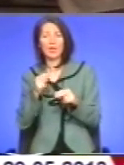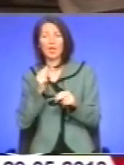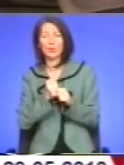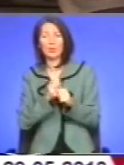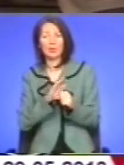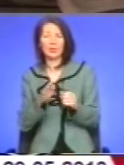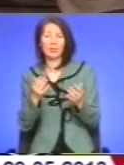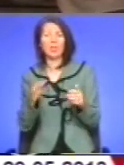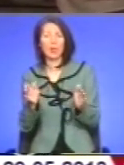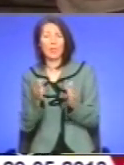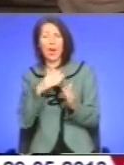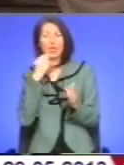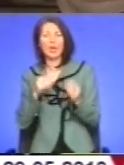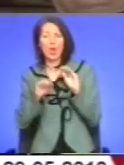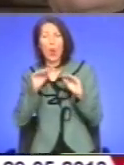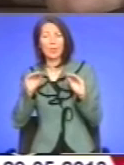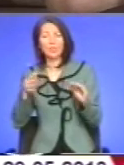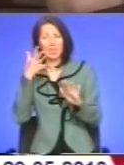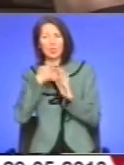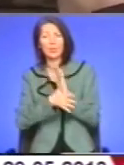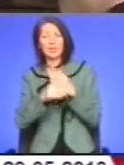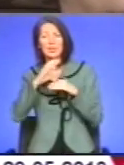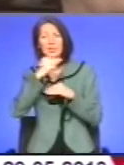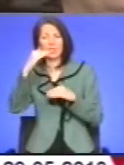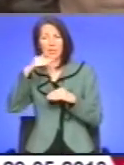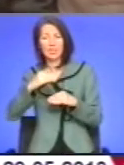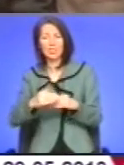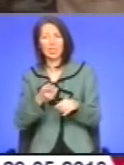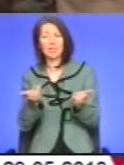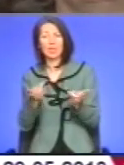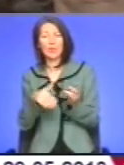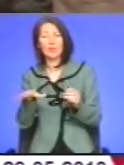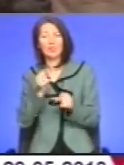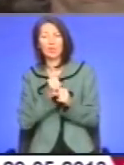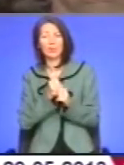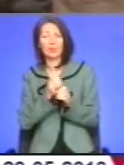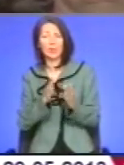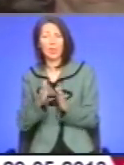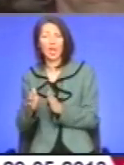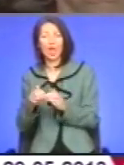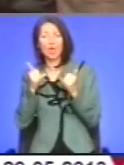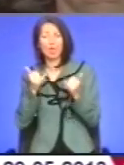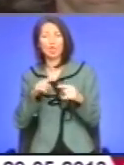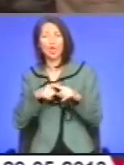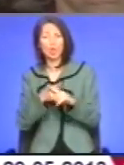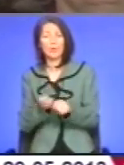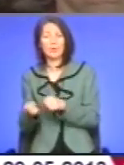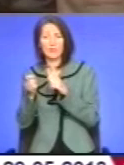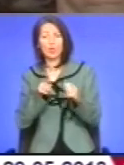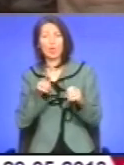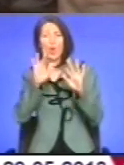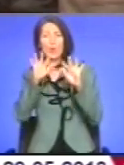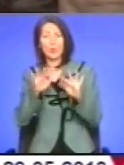обладнання, ви ж розумієте, стелажі, да, це все треба привести до пуття, ну і сучасні технології завести туди,